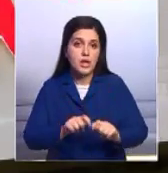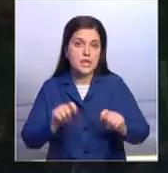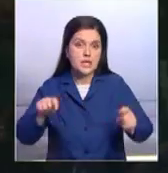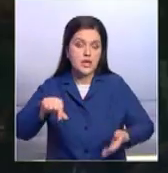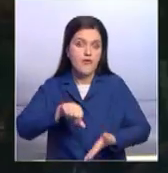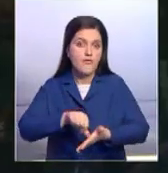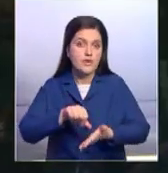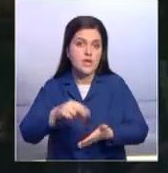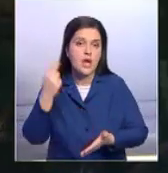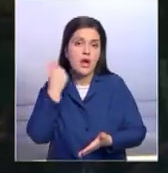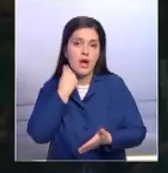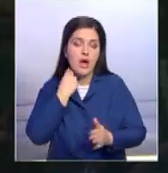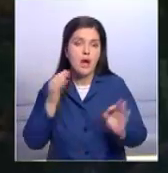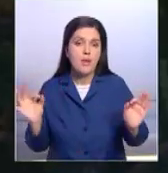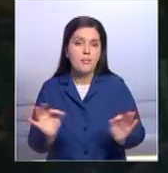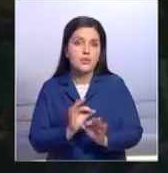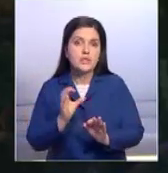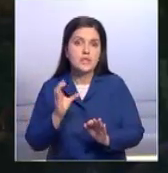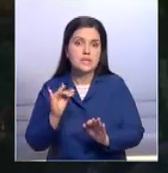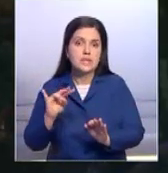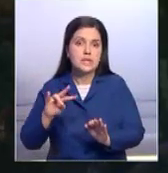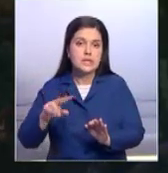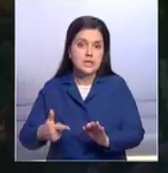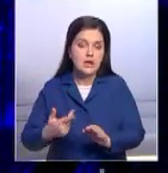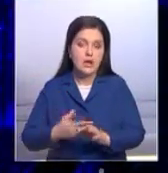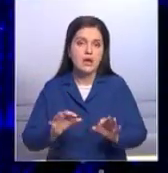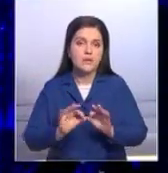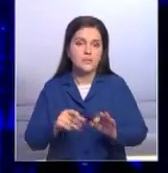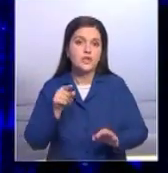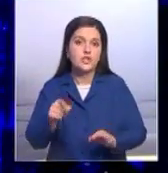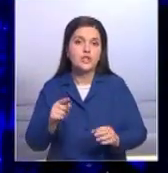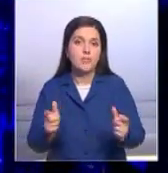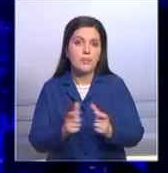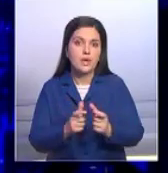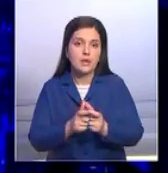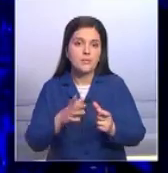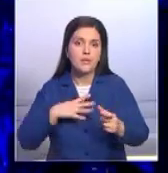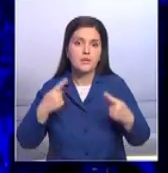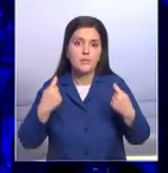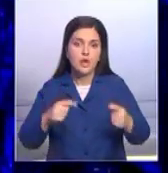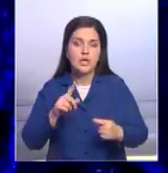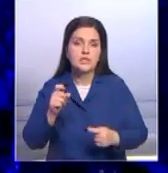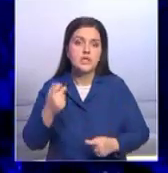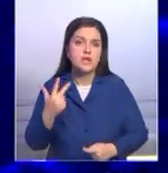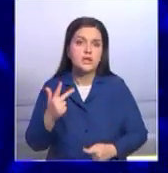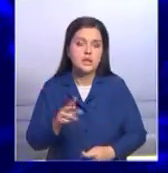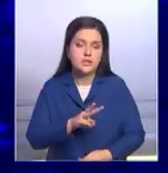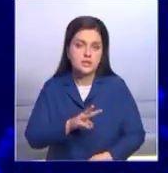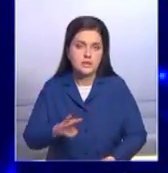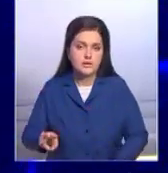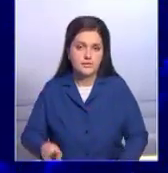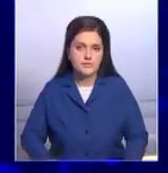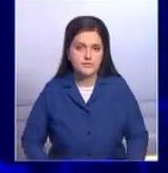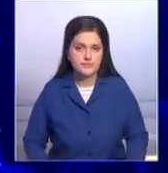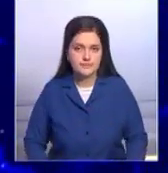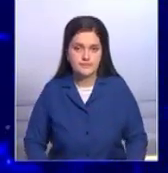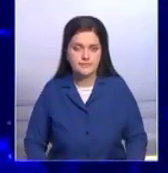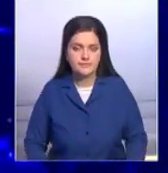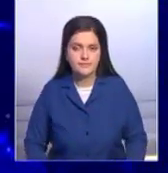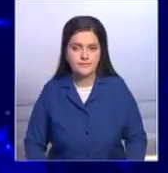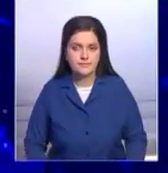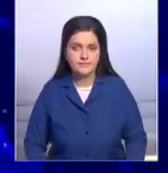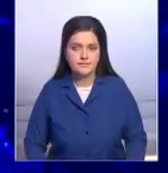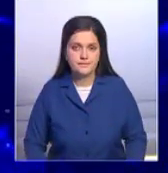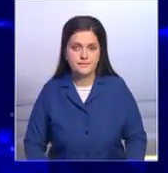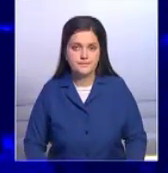выступил британский рок-музыкант Sting. Как отметили организаторы, более 1000 билетов были распроданы всего за полчаса.